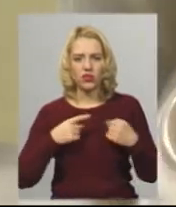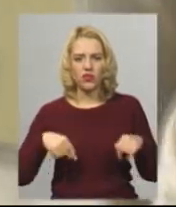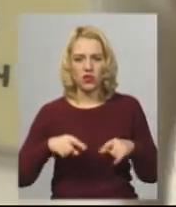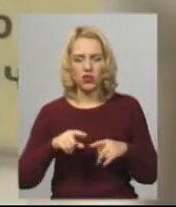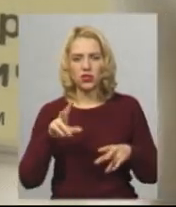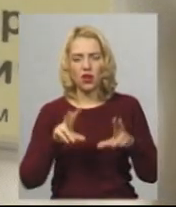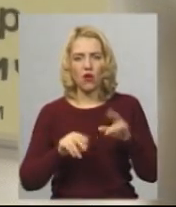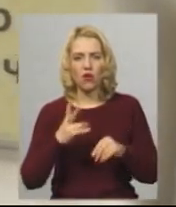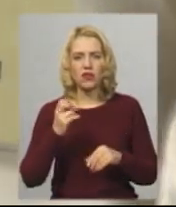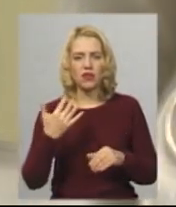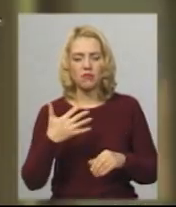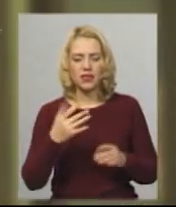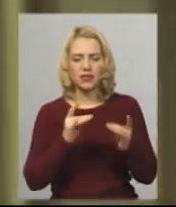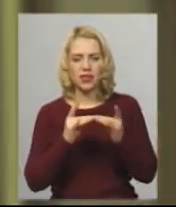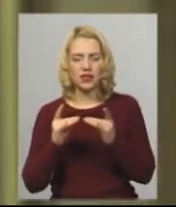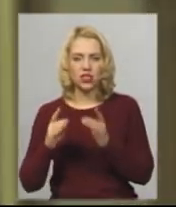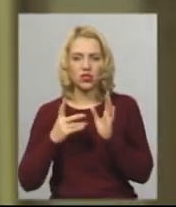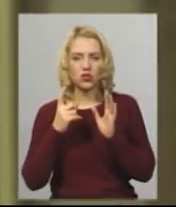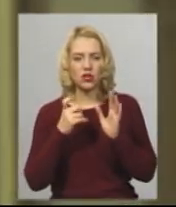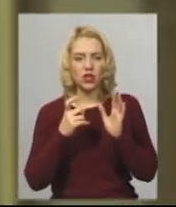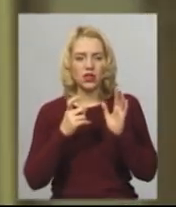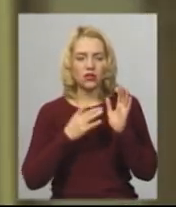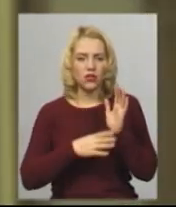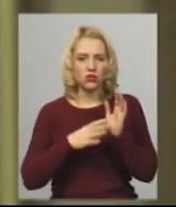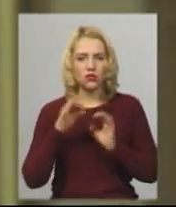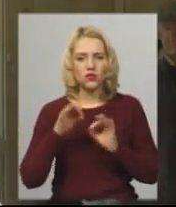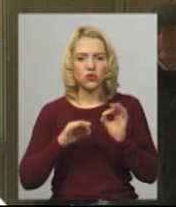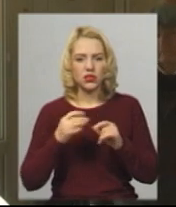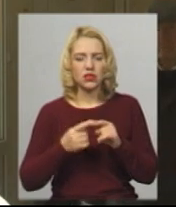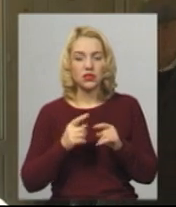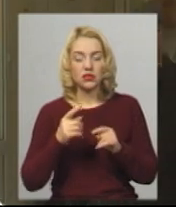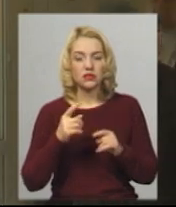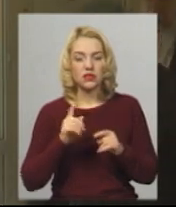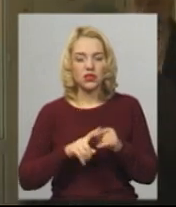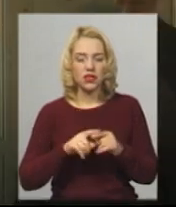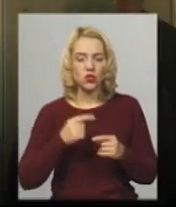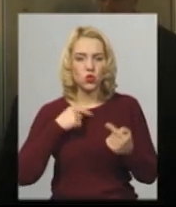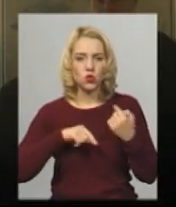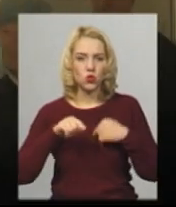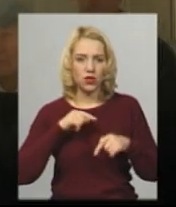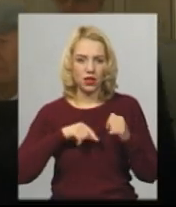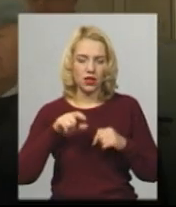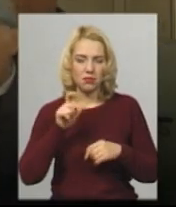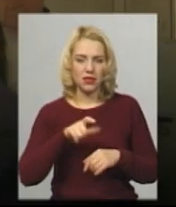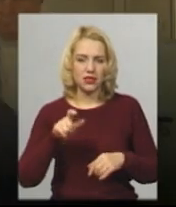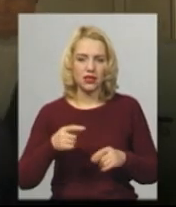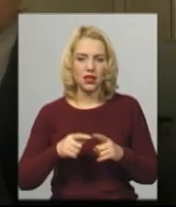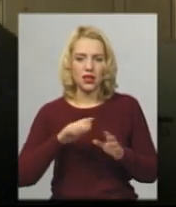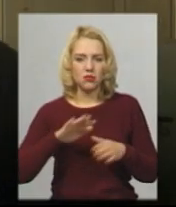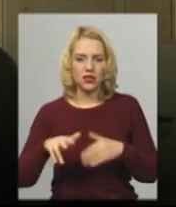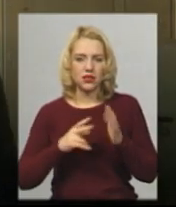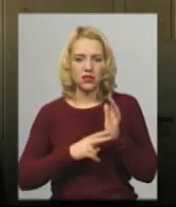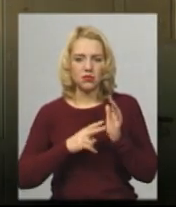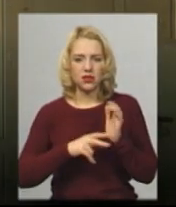на 50 ліжок. Більше 90% хворих – це судинні пацієнти. Це пацієнти більш поважного віку, після 70